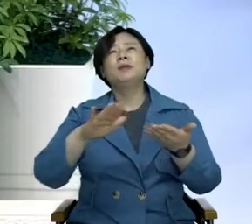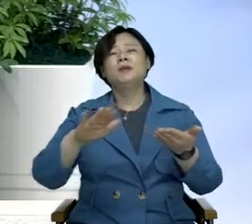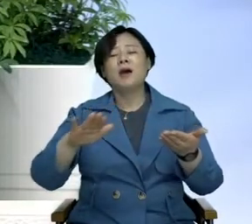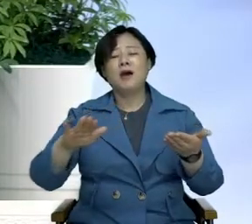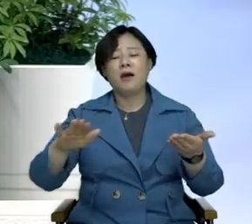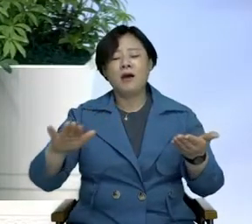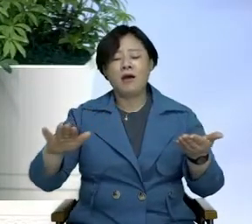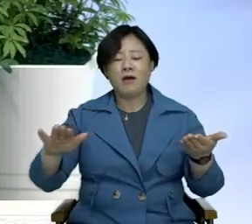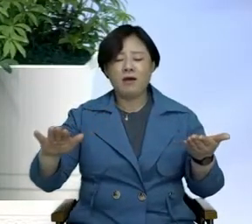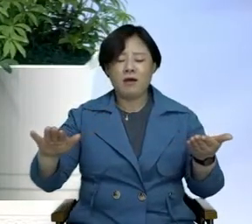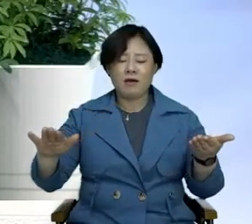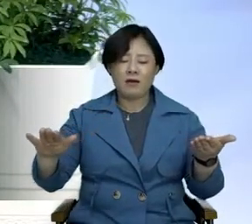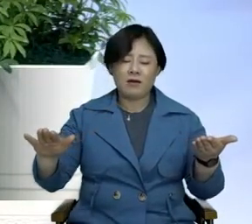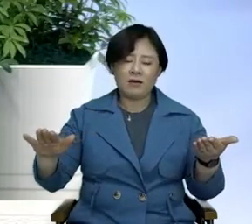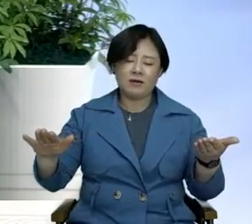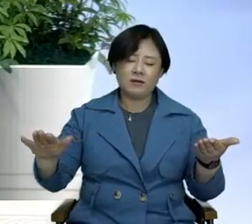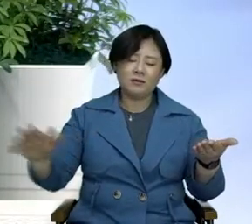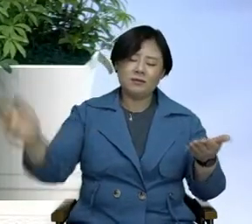선하십니다.